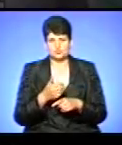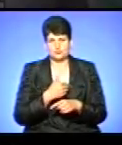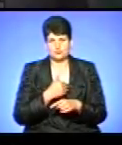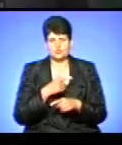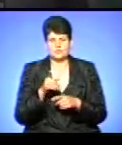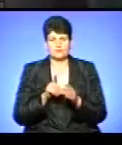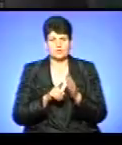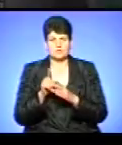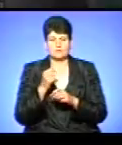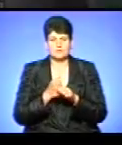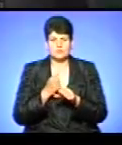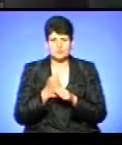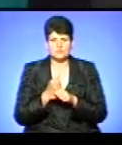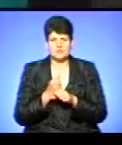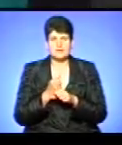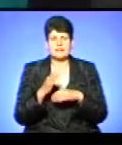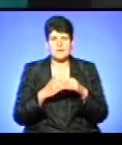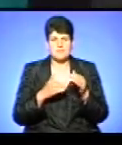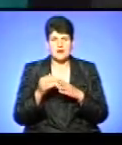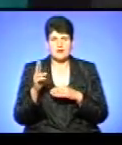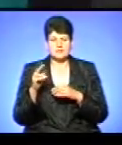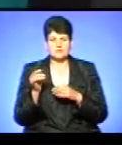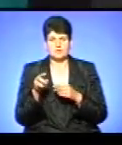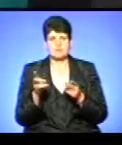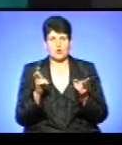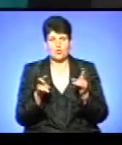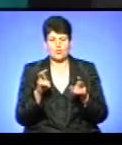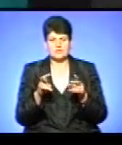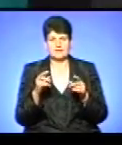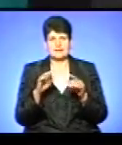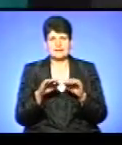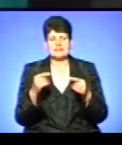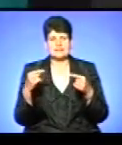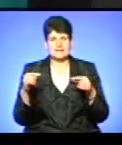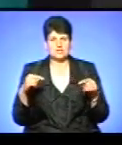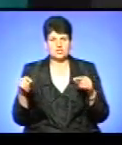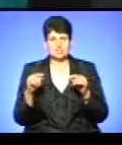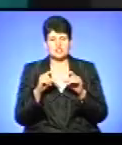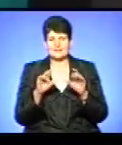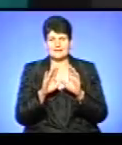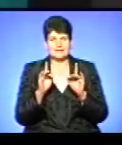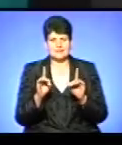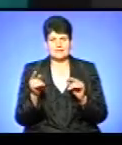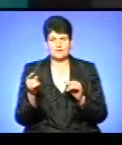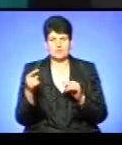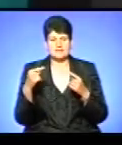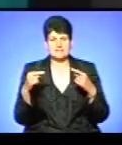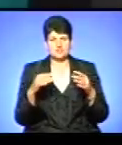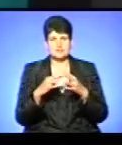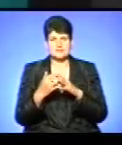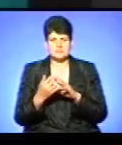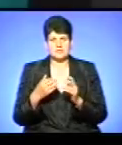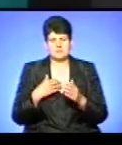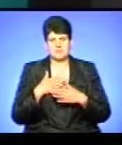він запрацював, власне, і на практиці туди йшли діти з інших шкіл, не тільки міста Тернополя, а й з навколишніх сіл. Мені